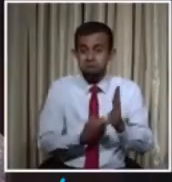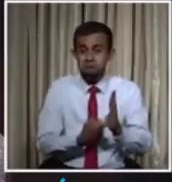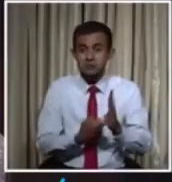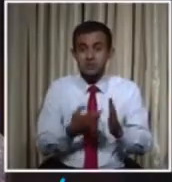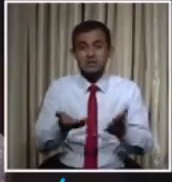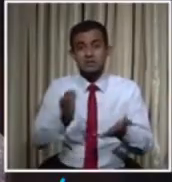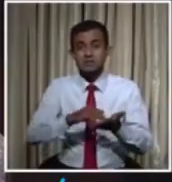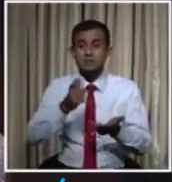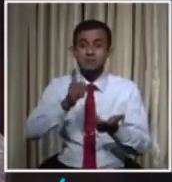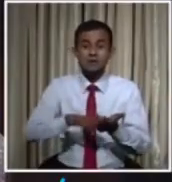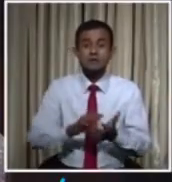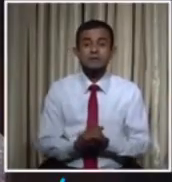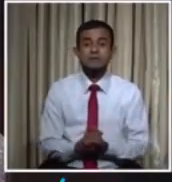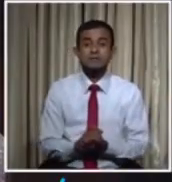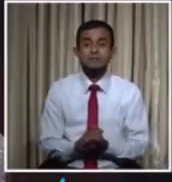තවත් අවස්ථාවක